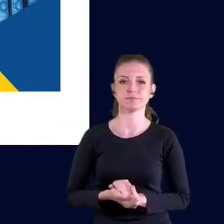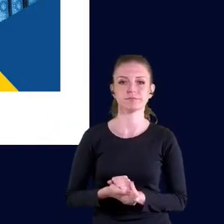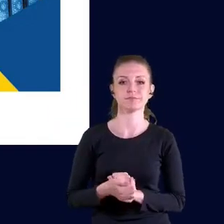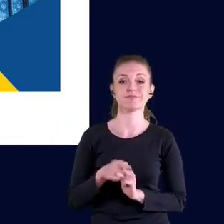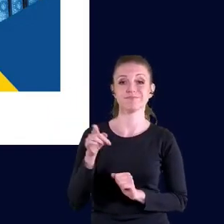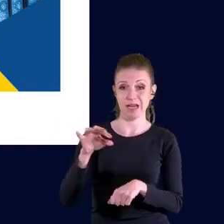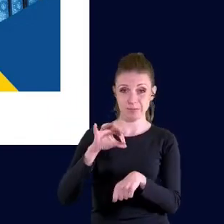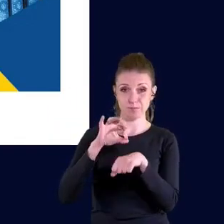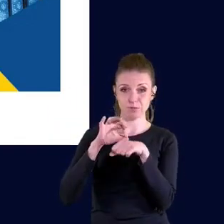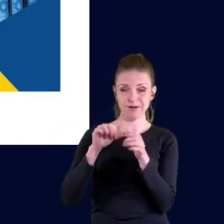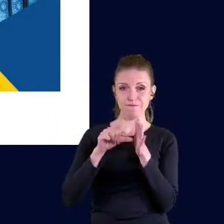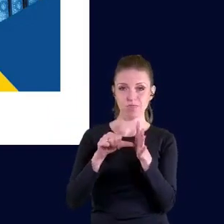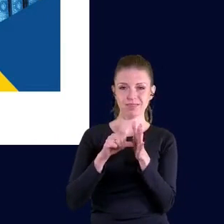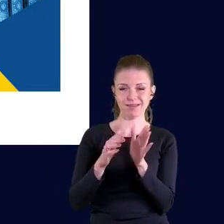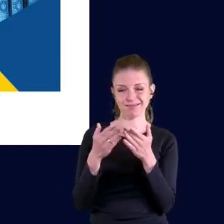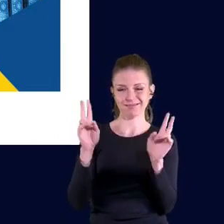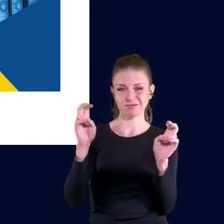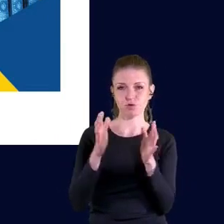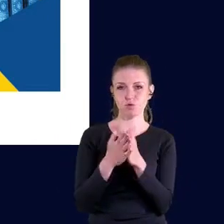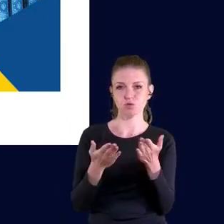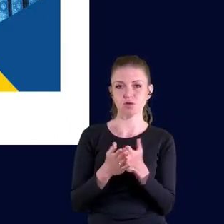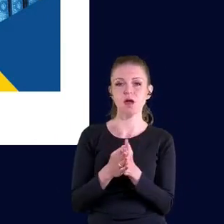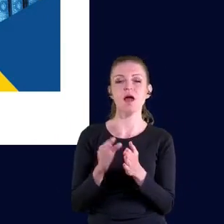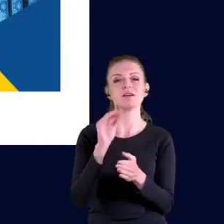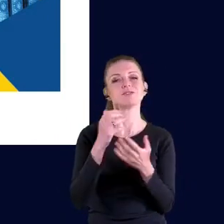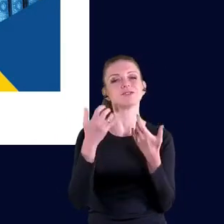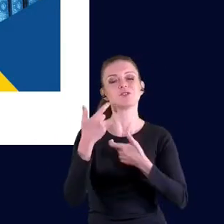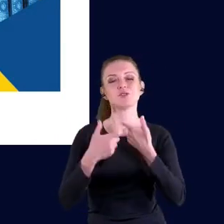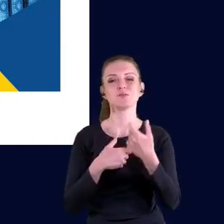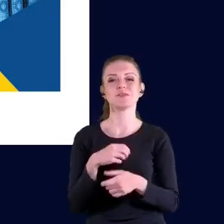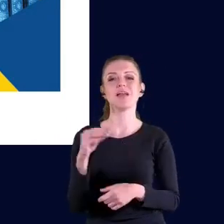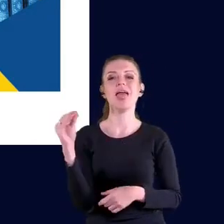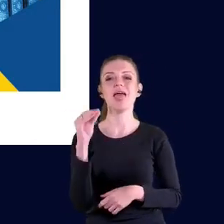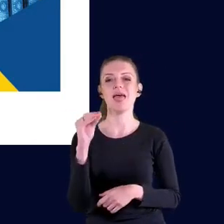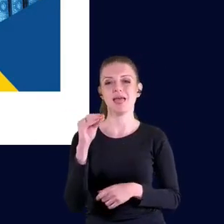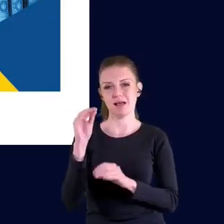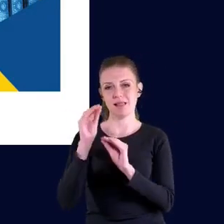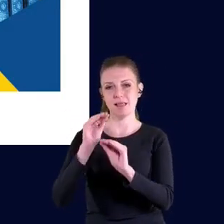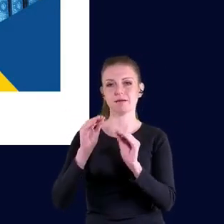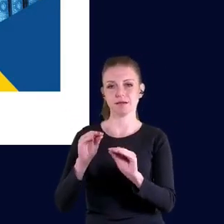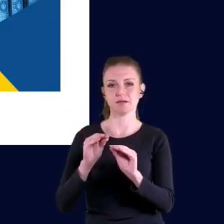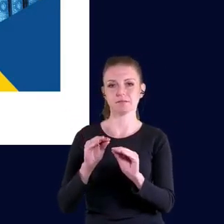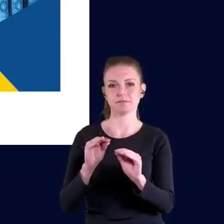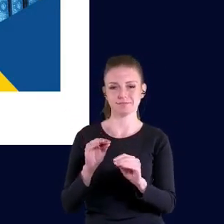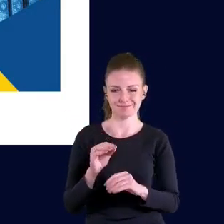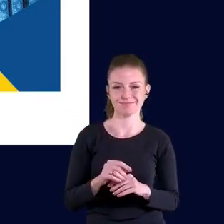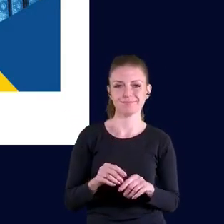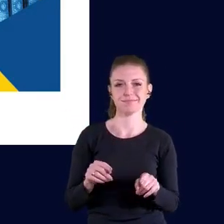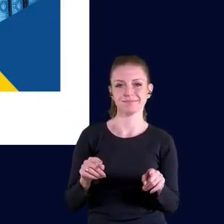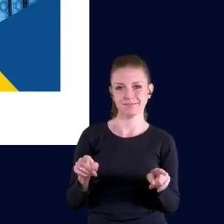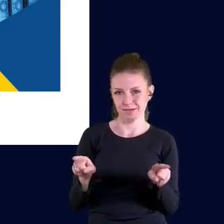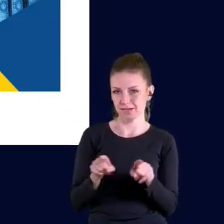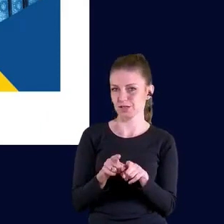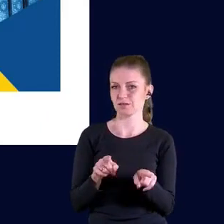jest stworzenie e-learningu na ten sam temat właśnie dostosowania publikacji naukowych